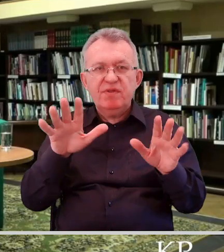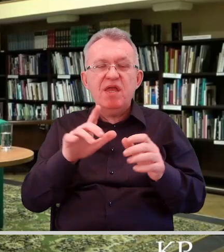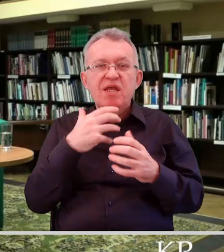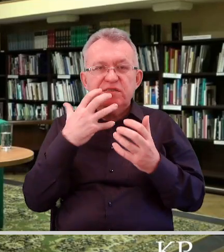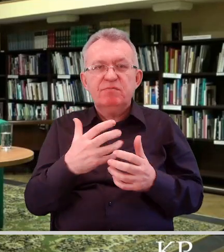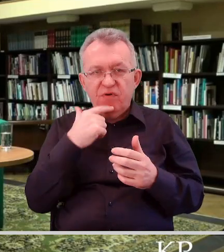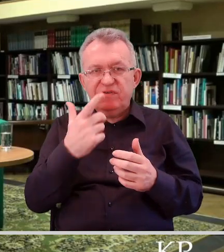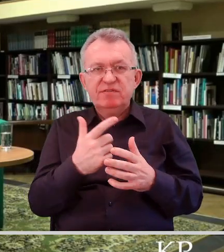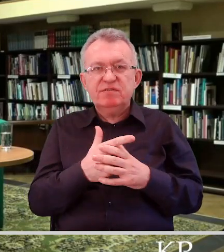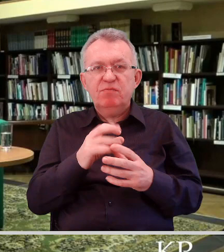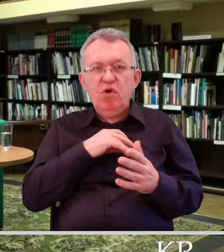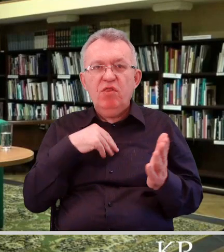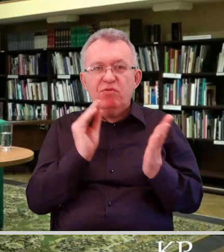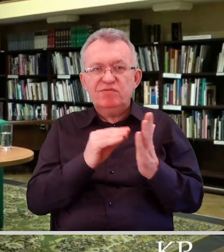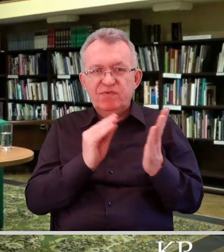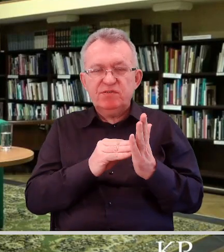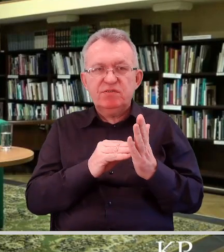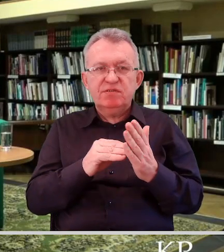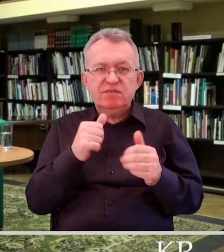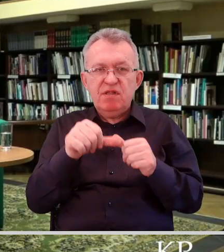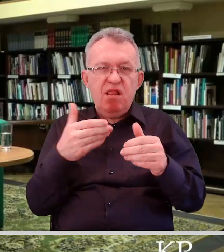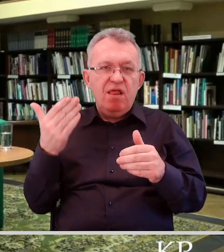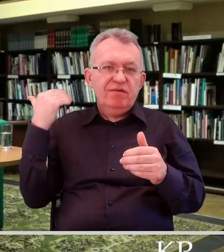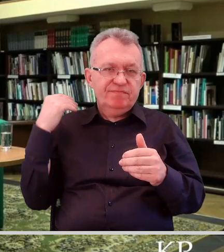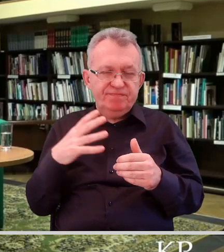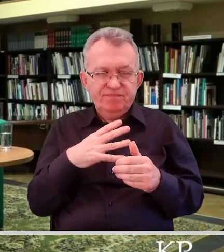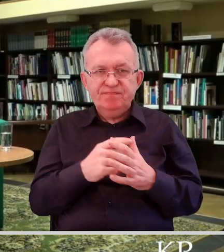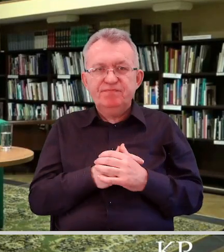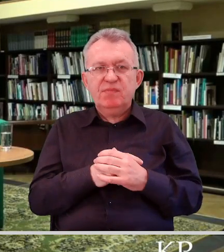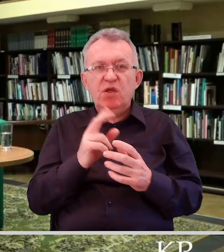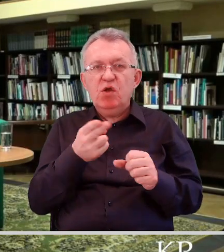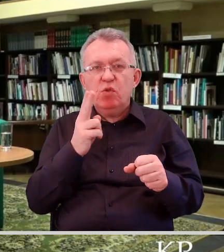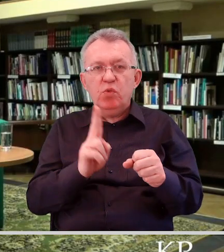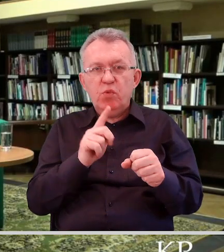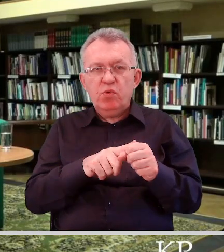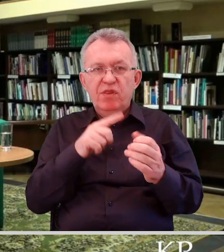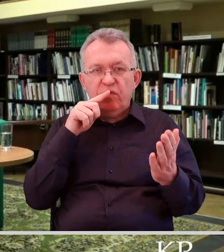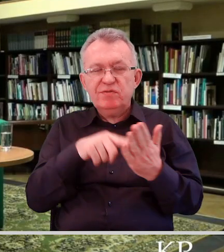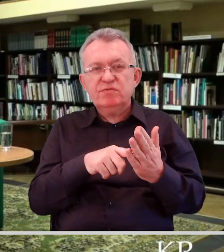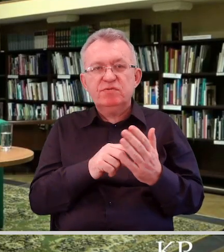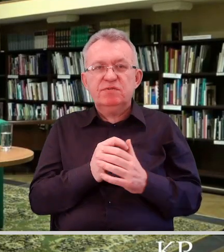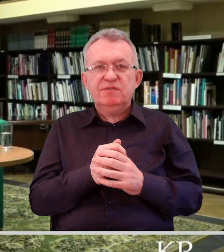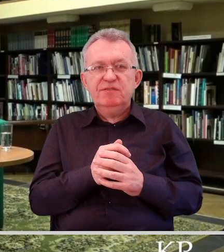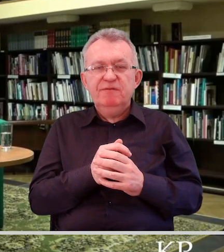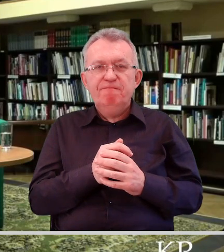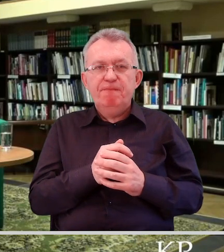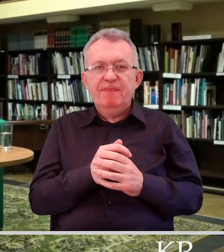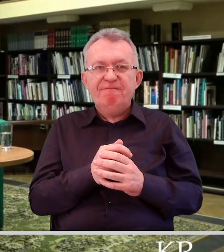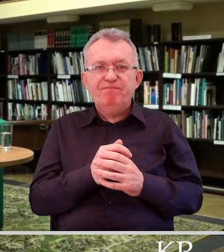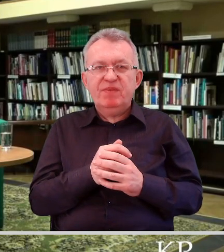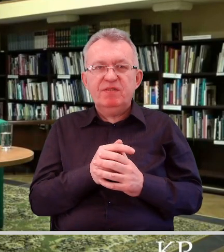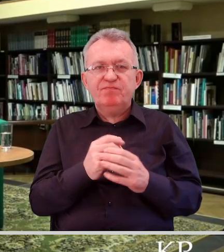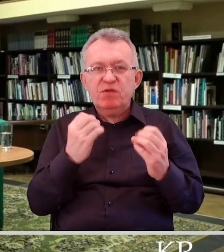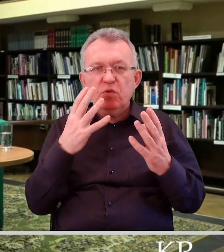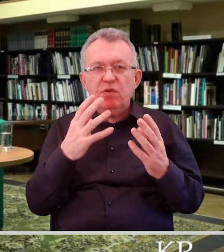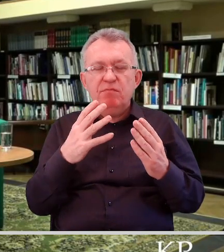Otóż jest takie moje doświadczenie sprzed lat, które dotyczy tego takiego no, właśnie